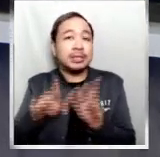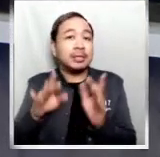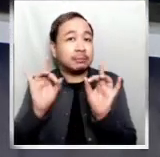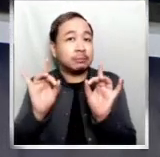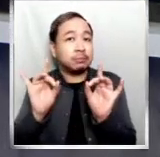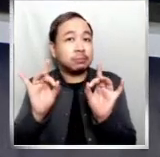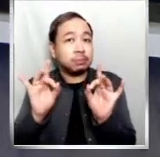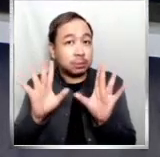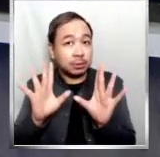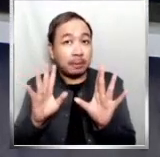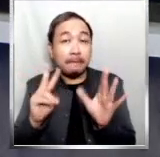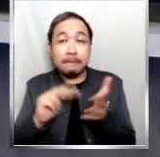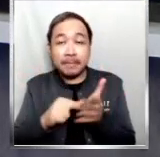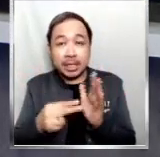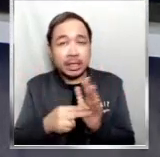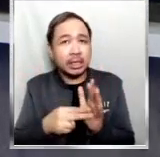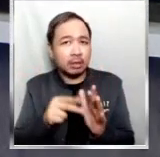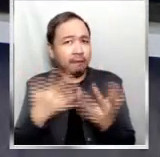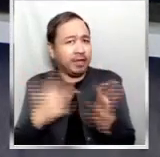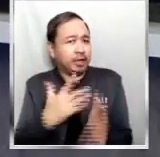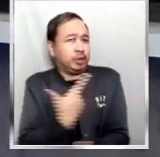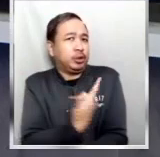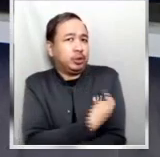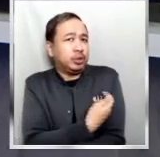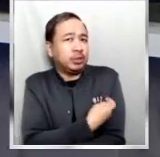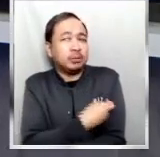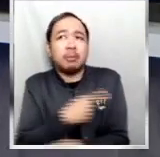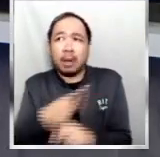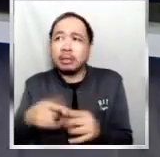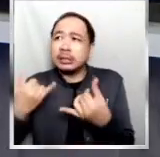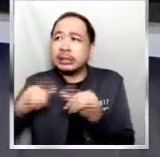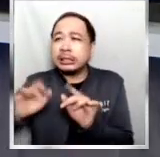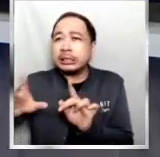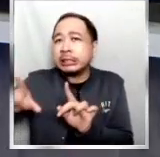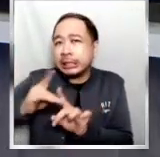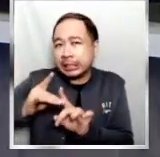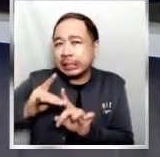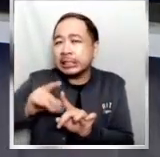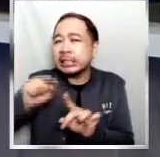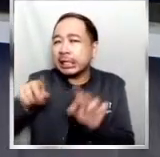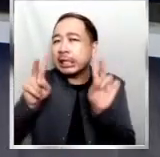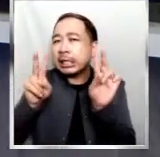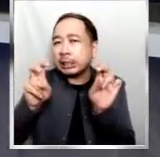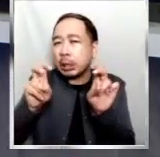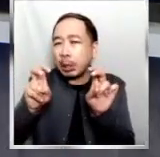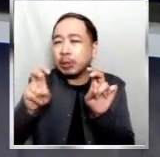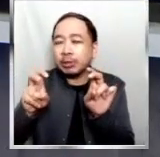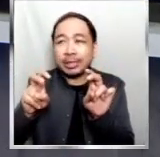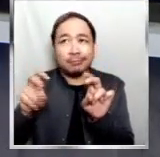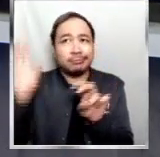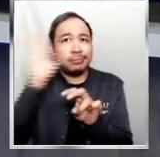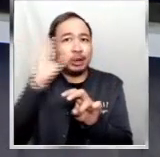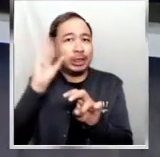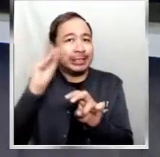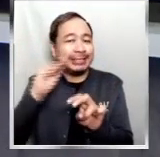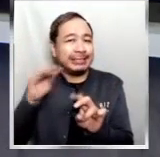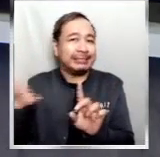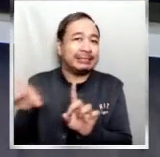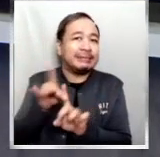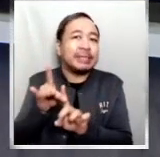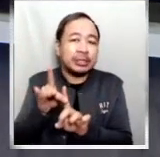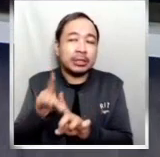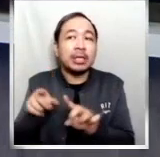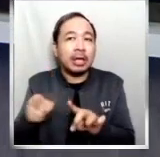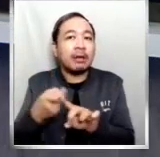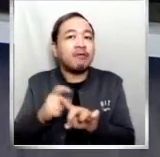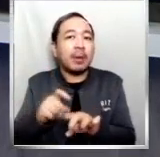bakunado na tinamaan pa rin ng COVID-19, breakthrough infection. Ayon po yan sa Food and Drug Administration. Kaya